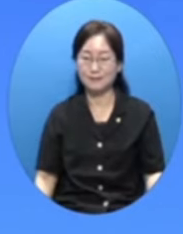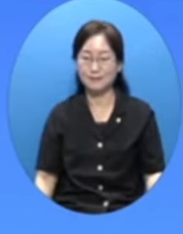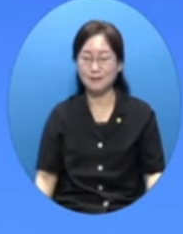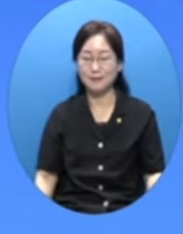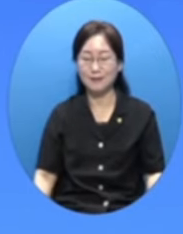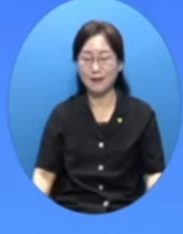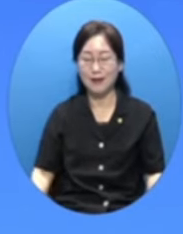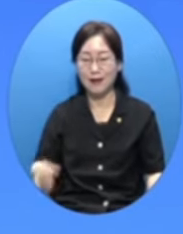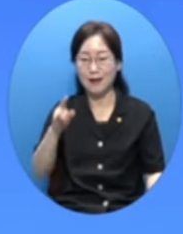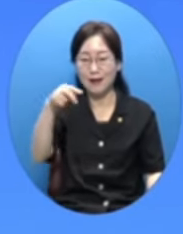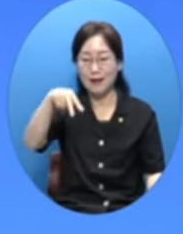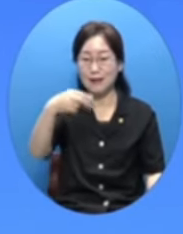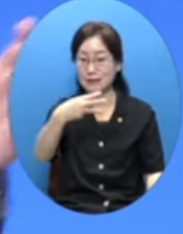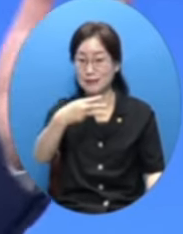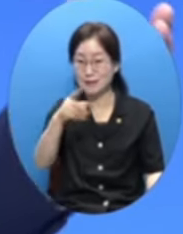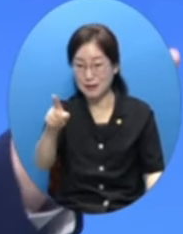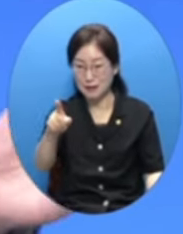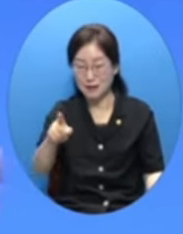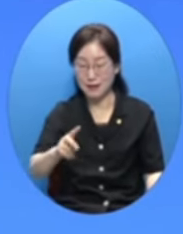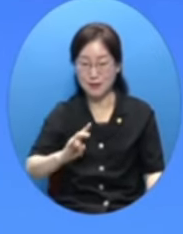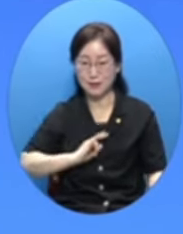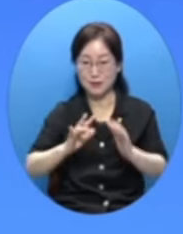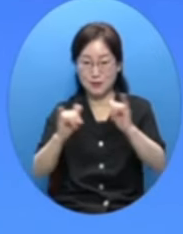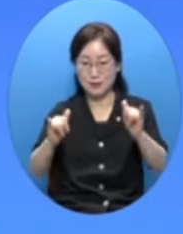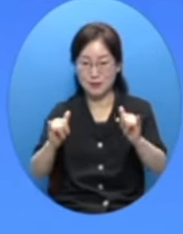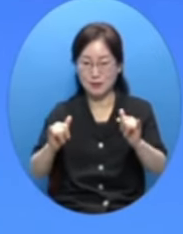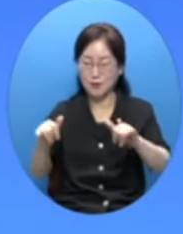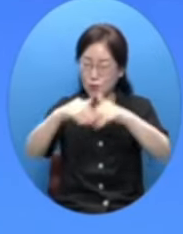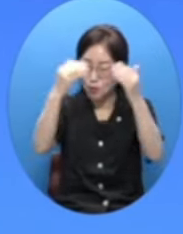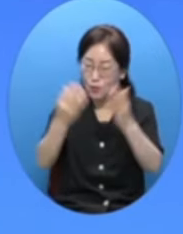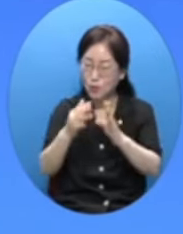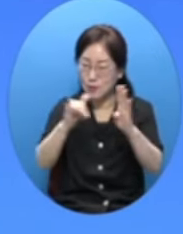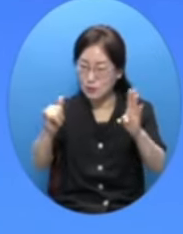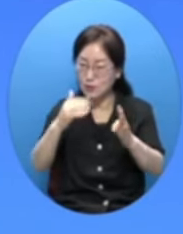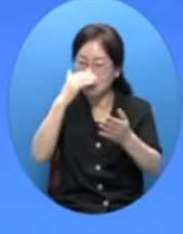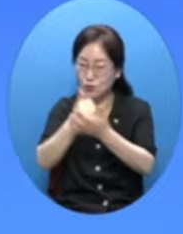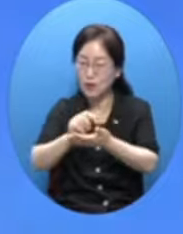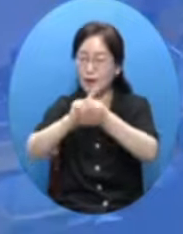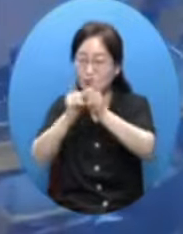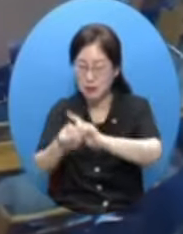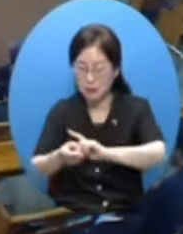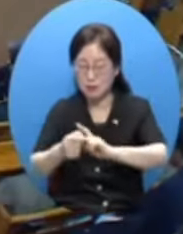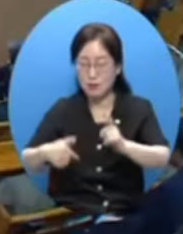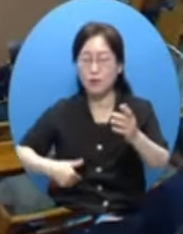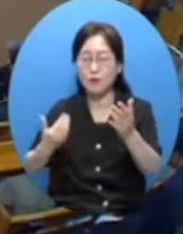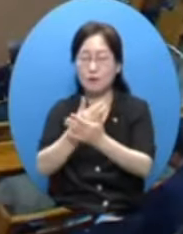에스라 선지자가 온 백성의 죄를 대신하여 이와 같이 회개의 기도를 드립니다.